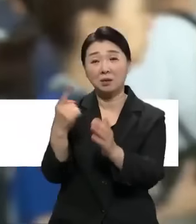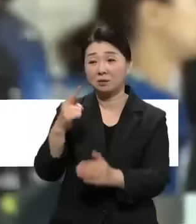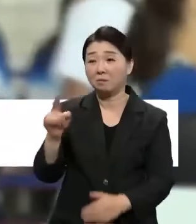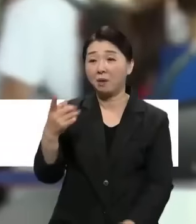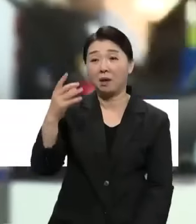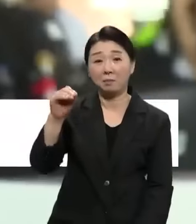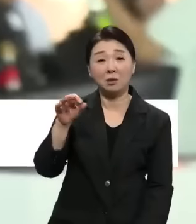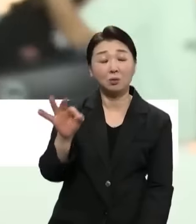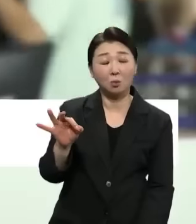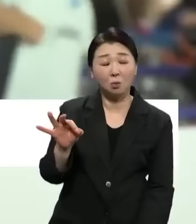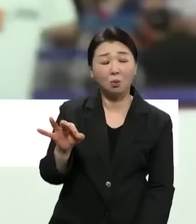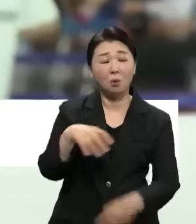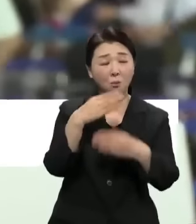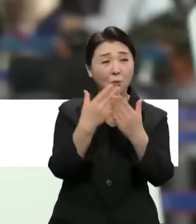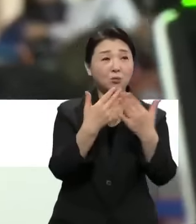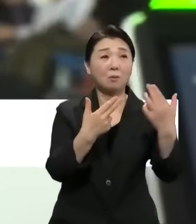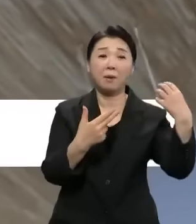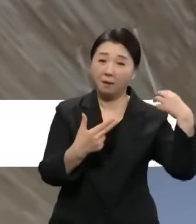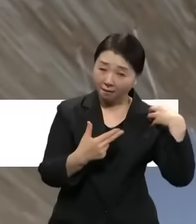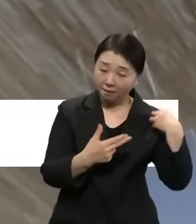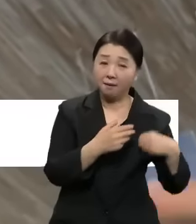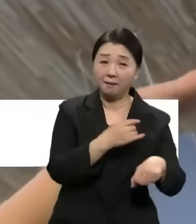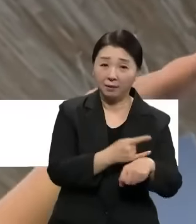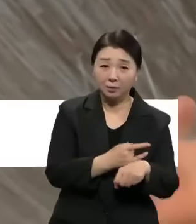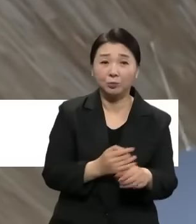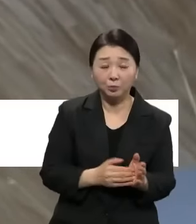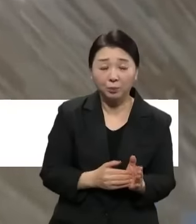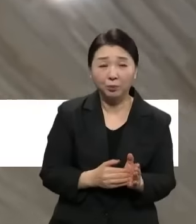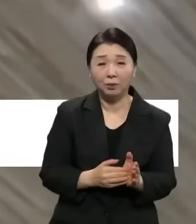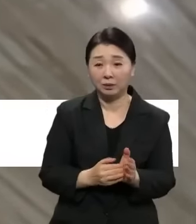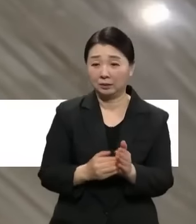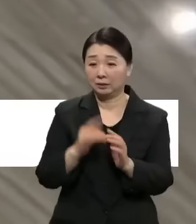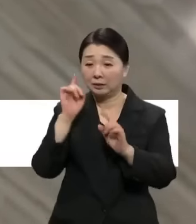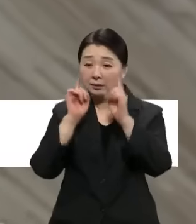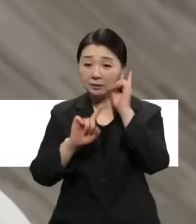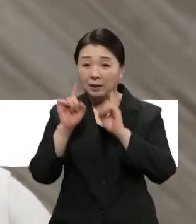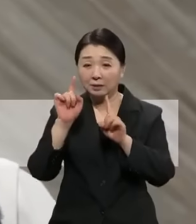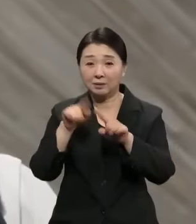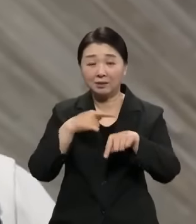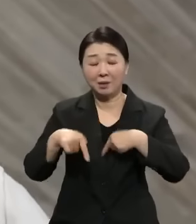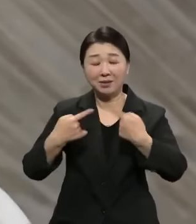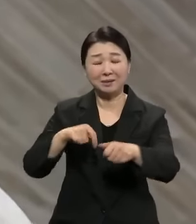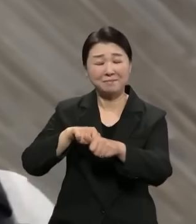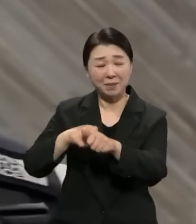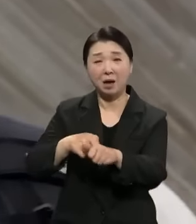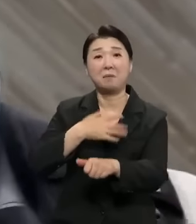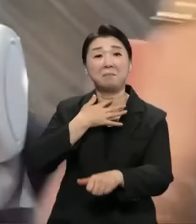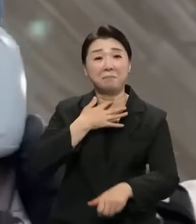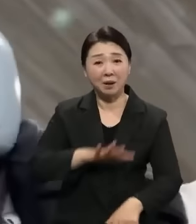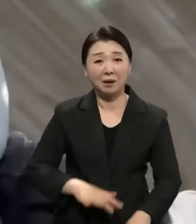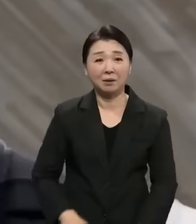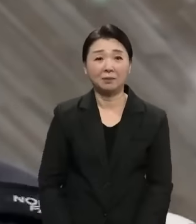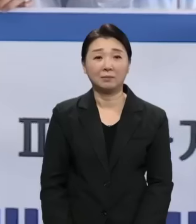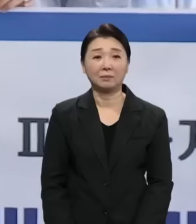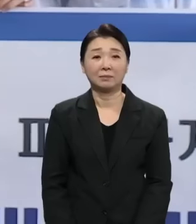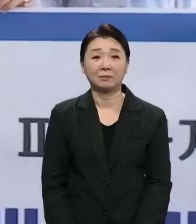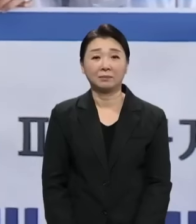경비도 모두 협회가 냈다는 겁니다. 다친 선수에게 대회에 참가하라고 강제한 적도 없다고